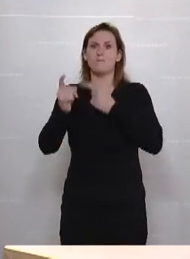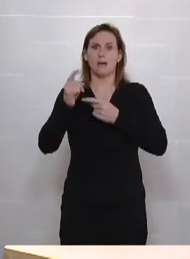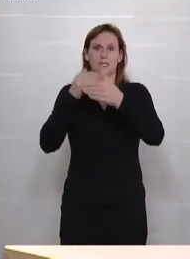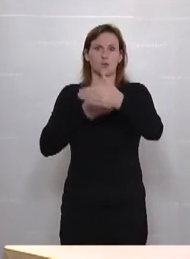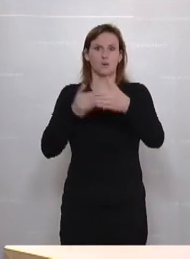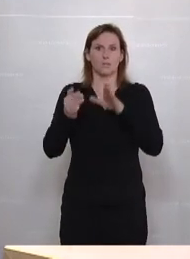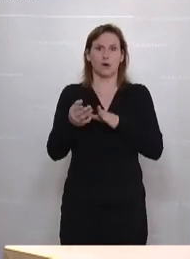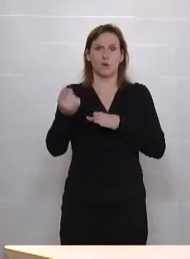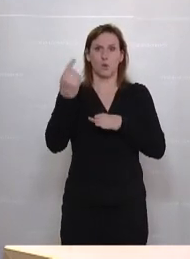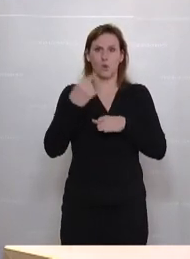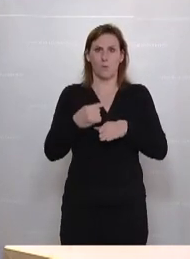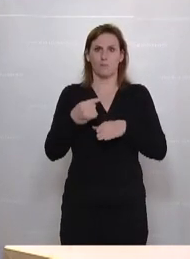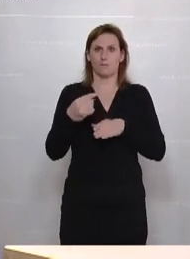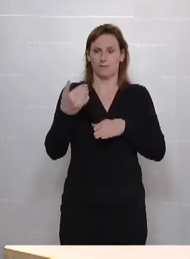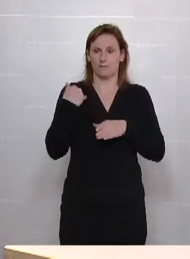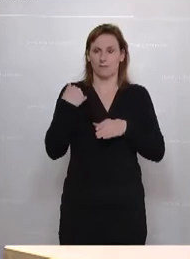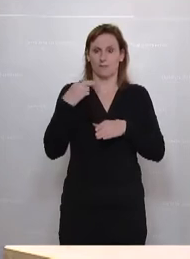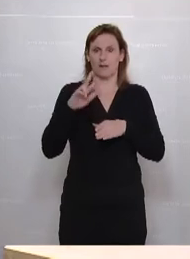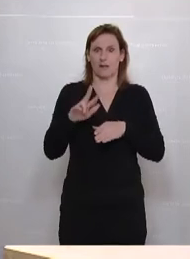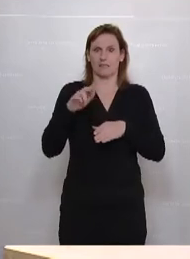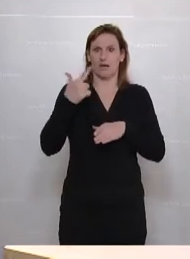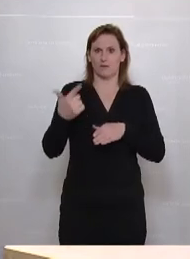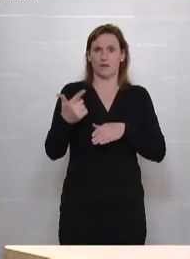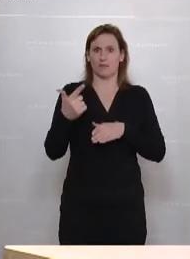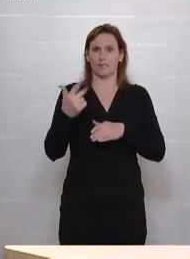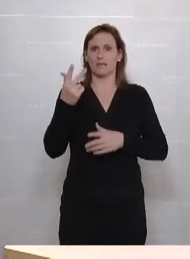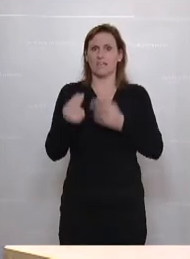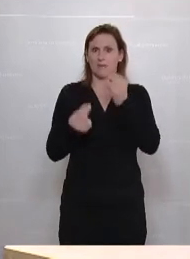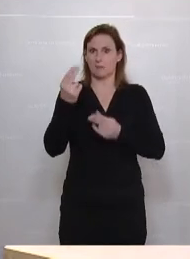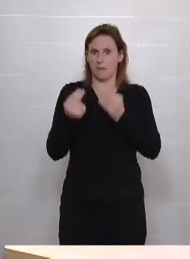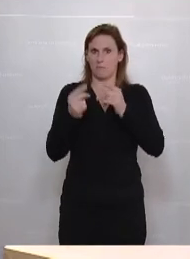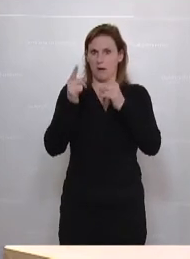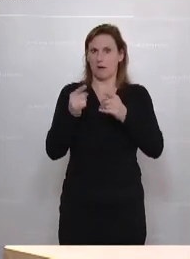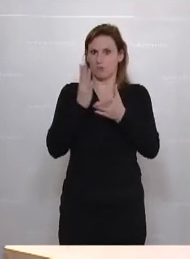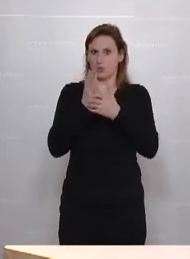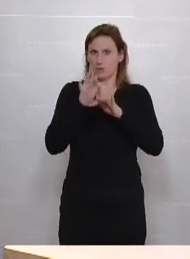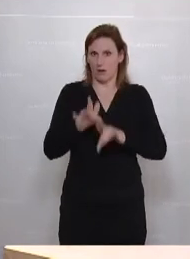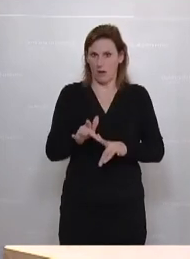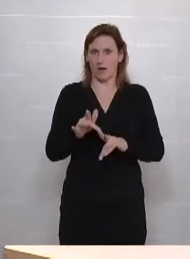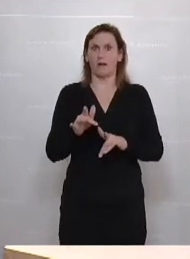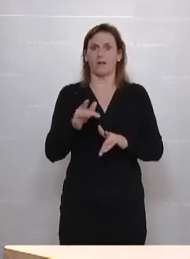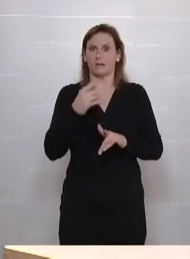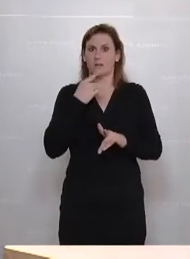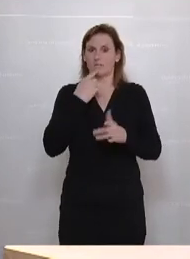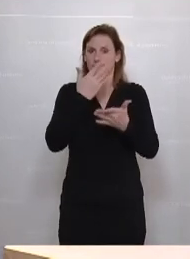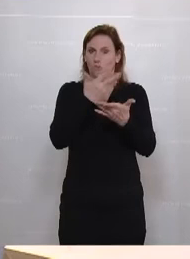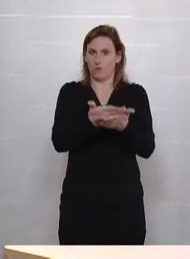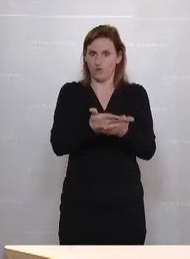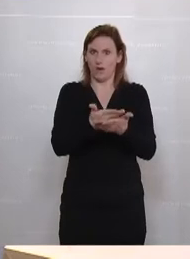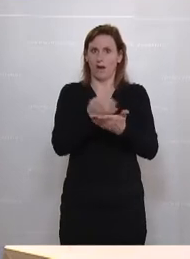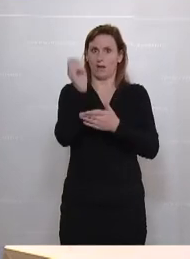23. September 2020 liegt der Vorschlag der Kommission vor. Und es ist durchaus glaubwürdig,